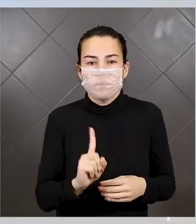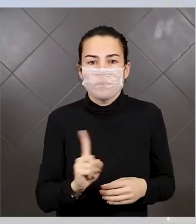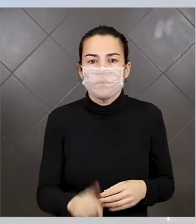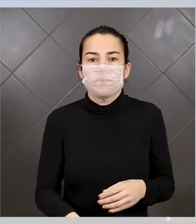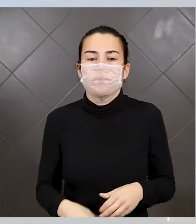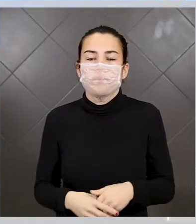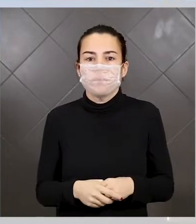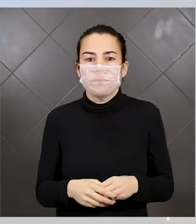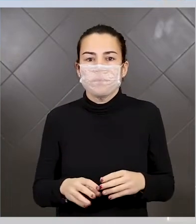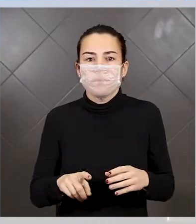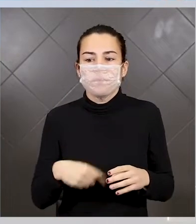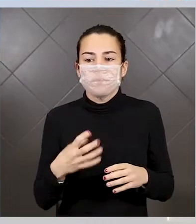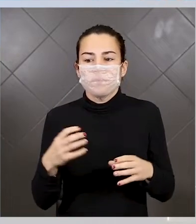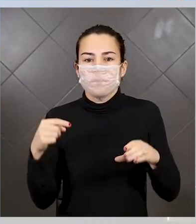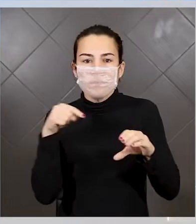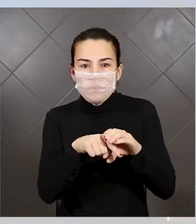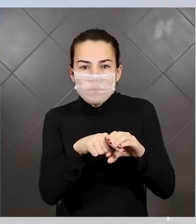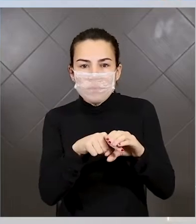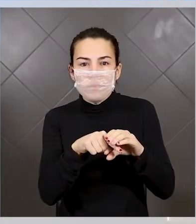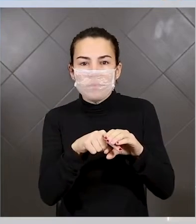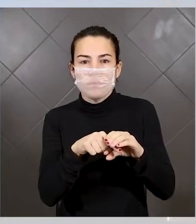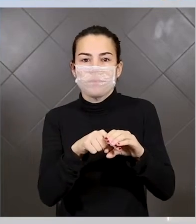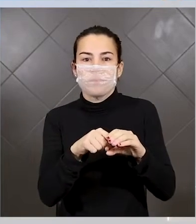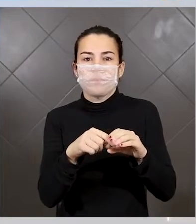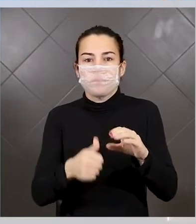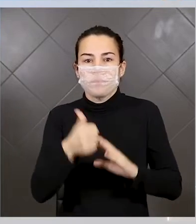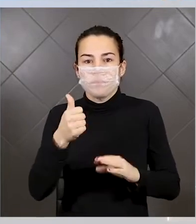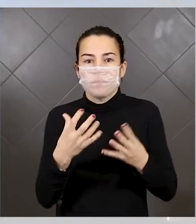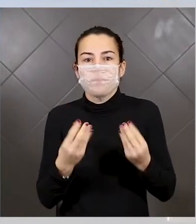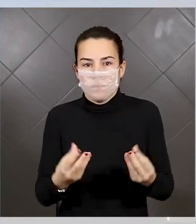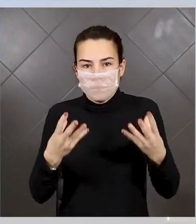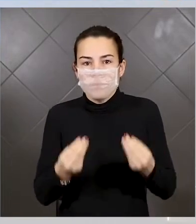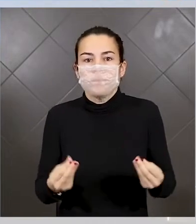és concentrar tota aquella humitat i tindrem un biscuit molt més tendre.